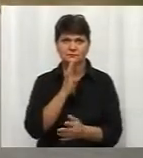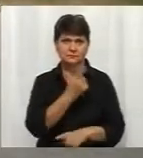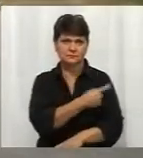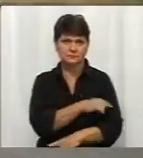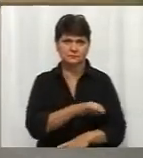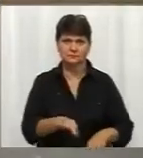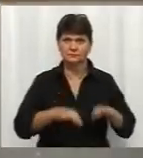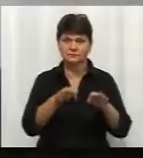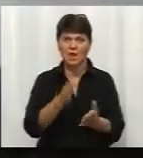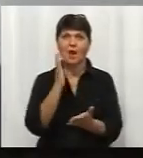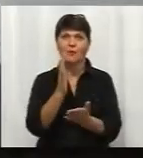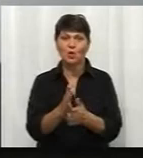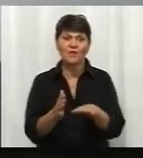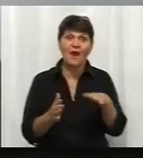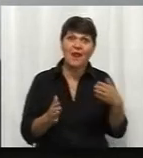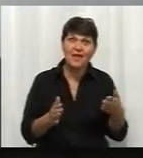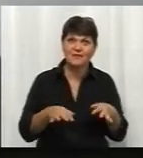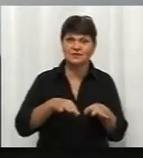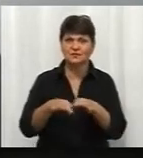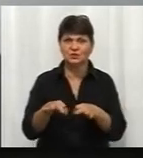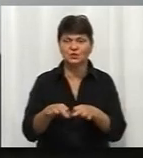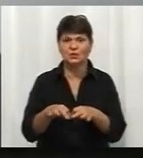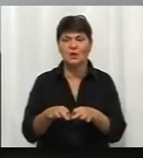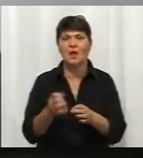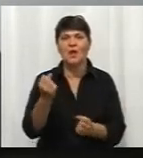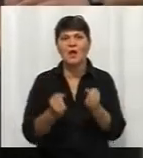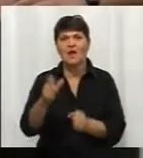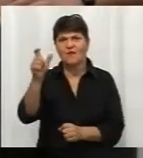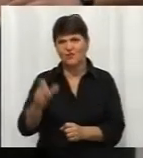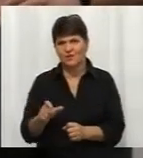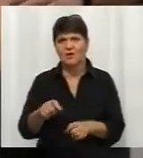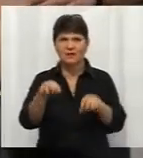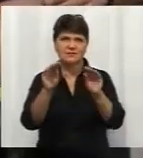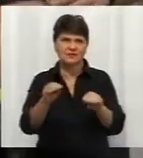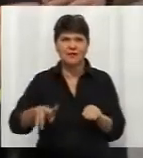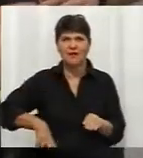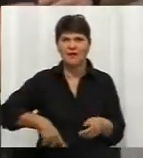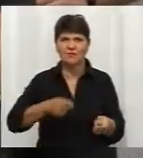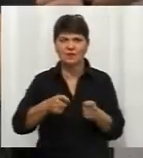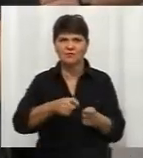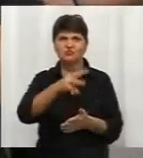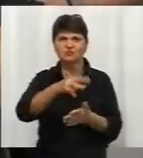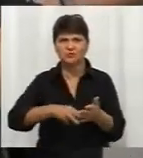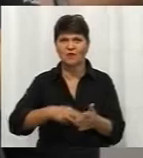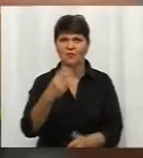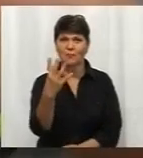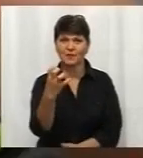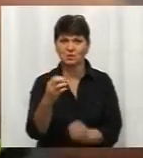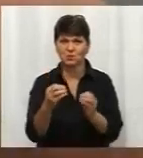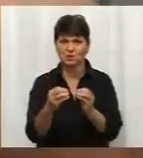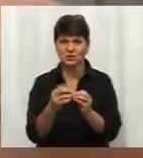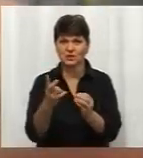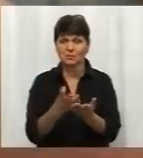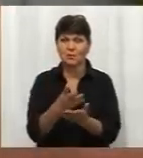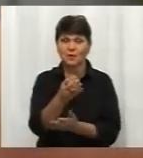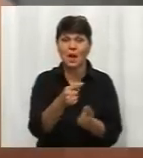йшла право на крайній лівій смузі. На водійку Hyundai інспектори складають адмінпротокол. Штраф, а це 510 гривень, потрібно сплатити